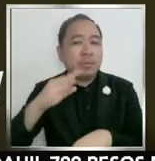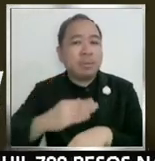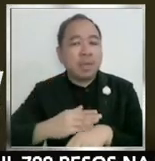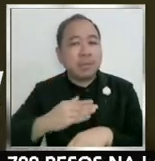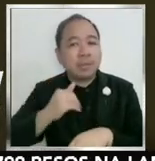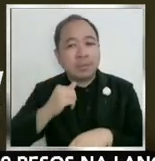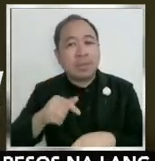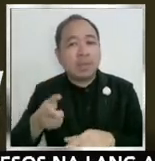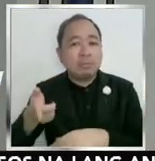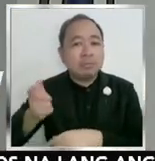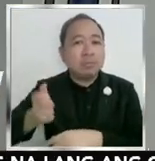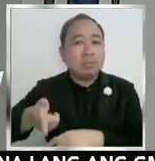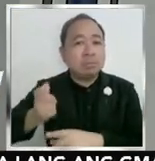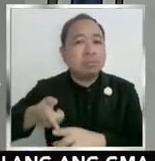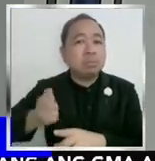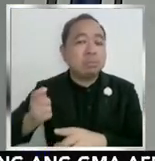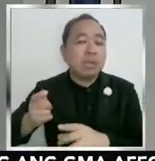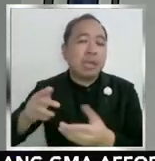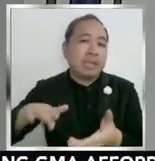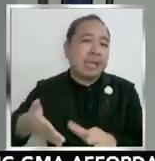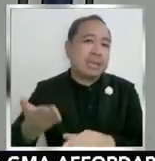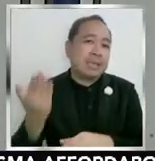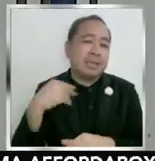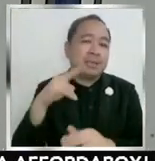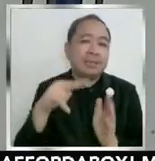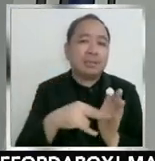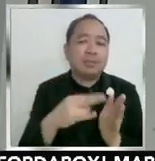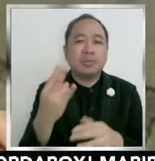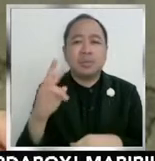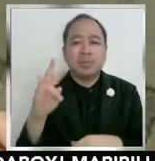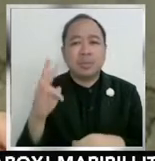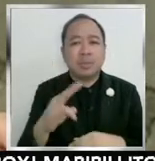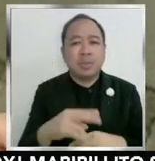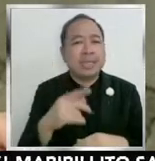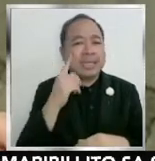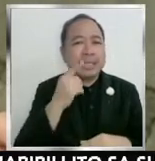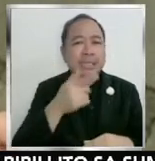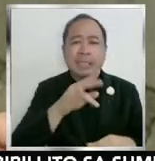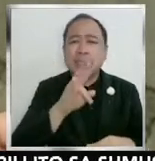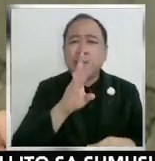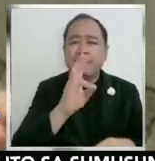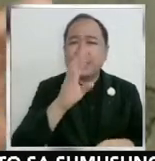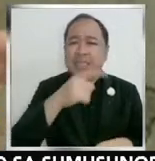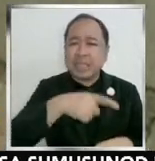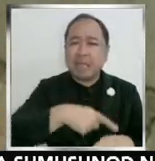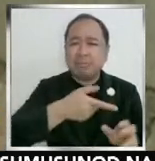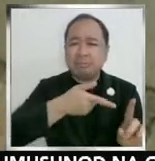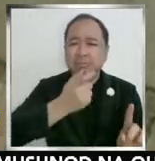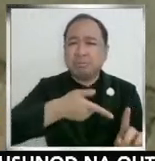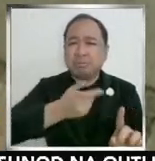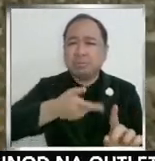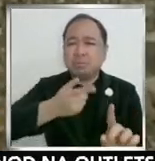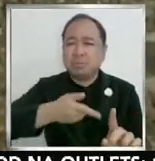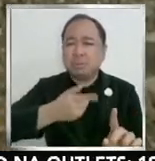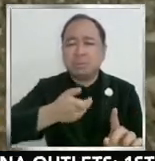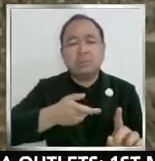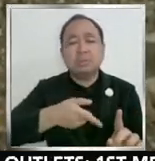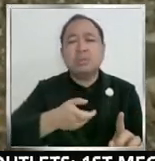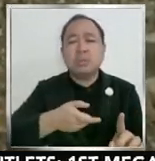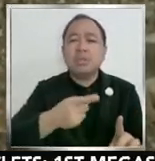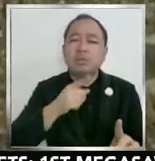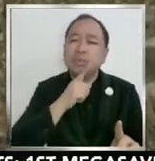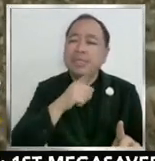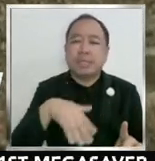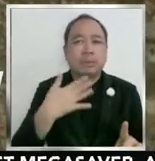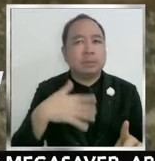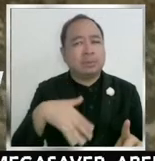noong 2017. Parang higit 17 bawat isa. Oo, talagang inano sila itinadtan. Ganun lang talaga